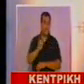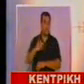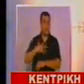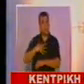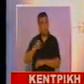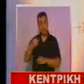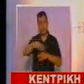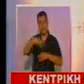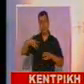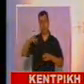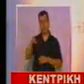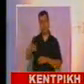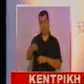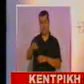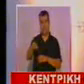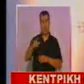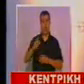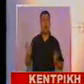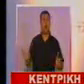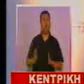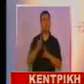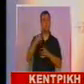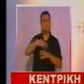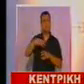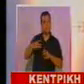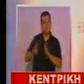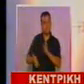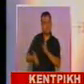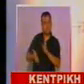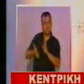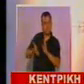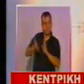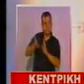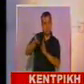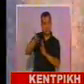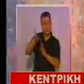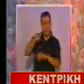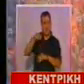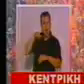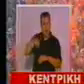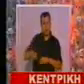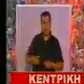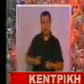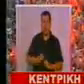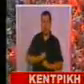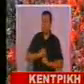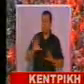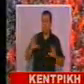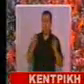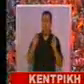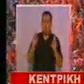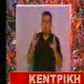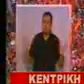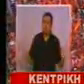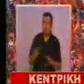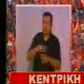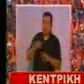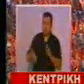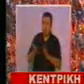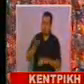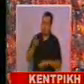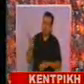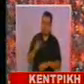και στο ΣΥΡΙΖΑ, όσο κι αν η άνοδός του είναι αλήθεια γέννησε απότομα νέες ελπίδες.